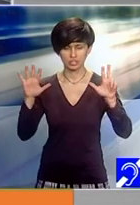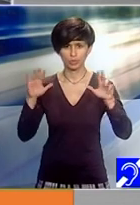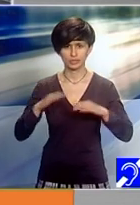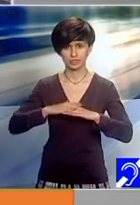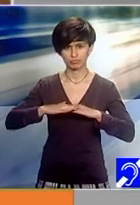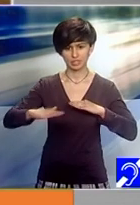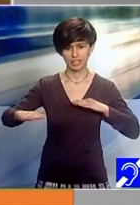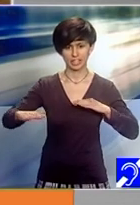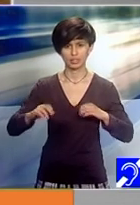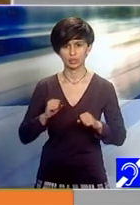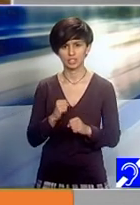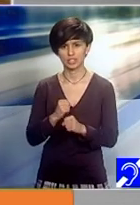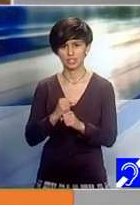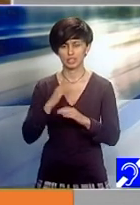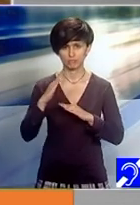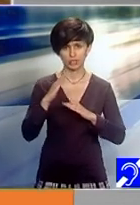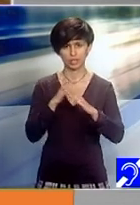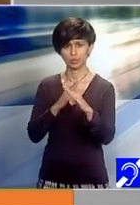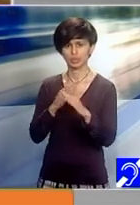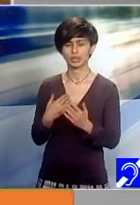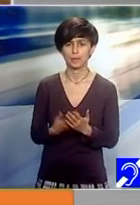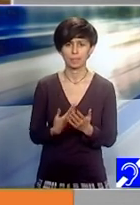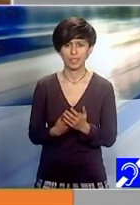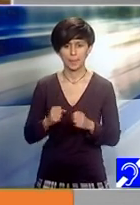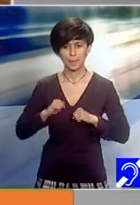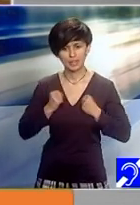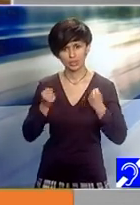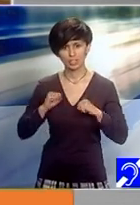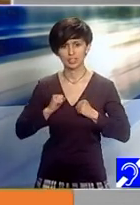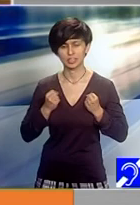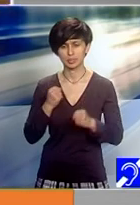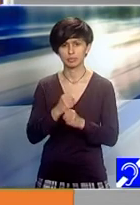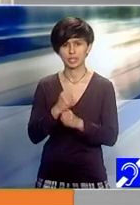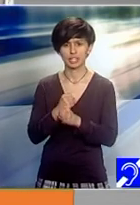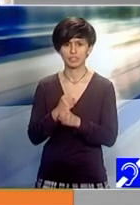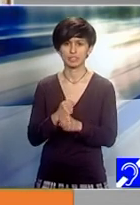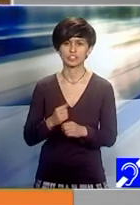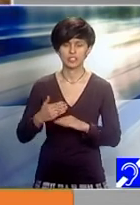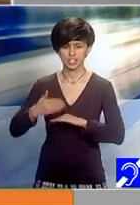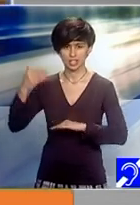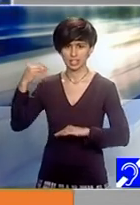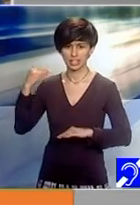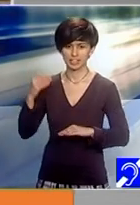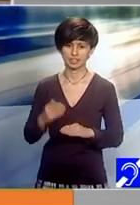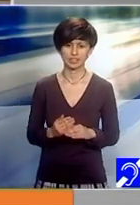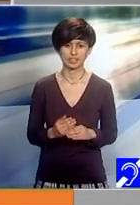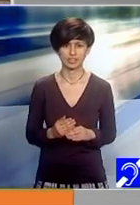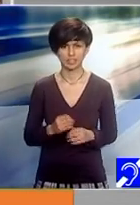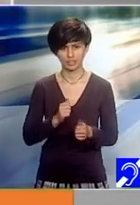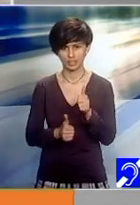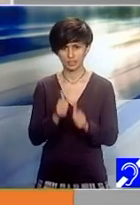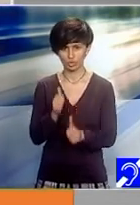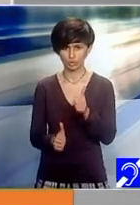luptă pentru încălzirea care o face înainte de marea confruntare, campionatele europene de la